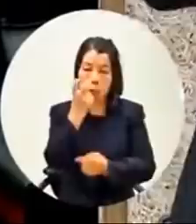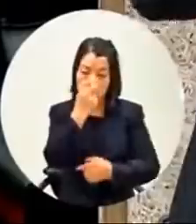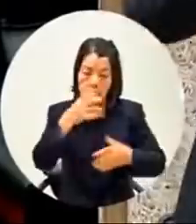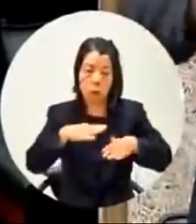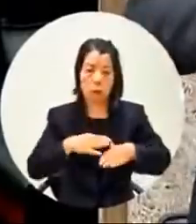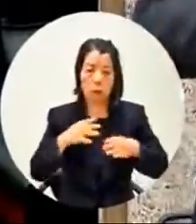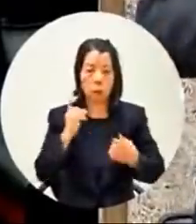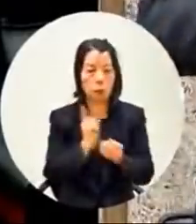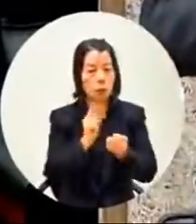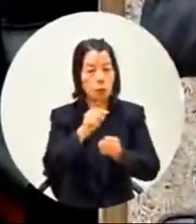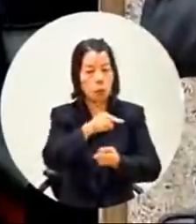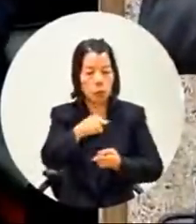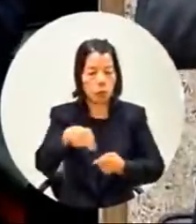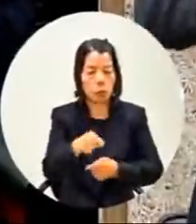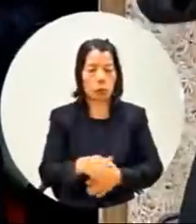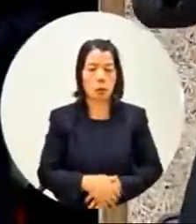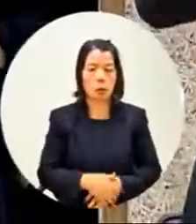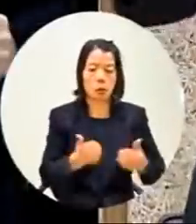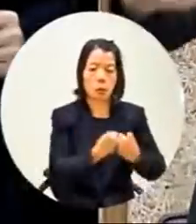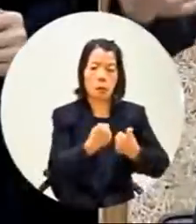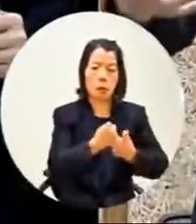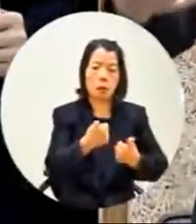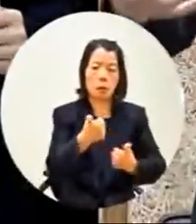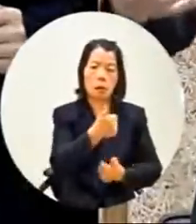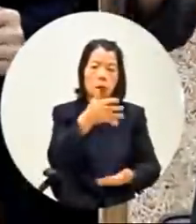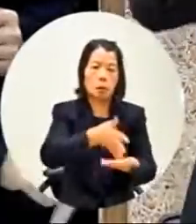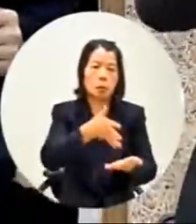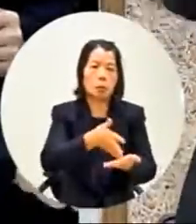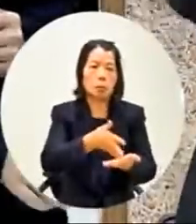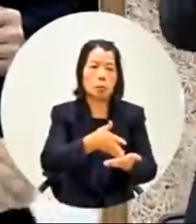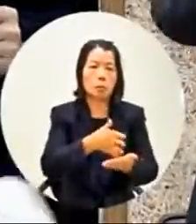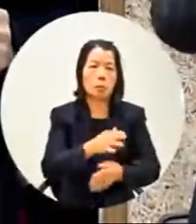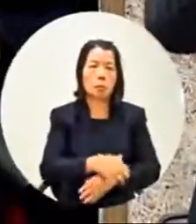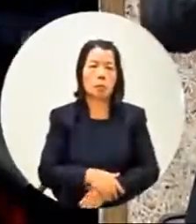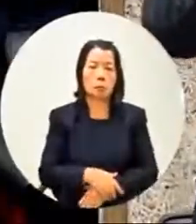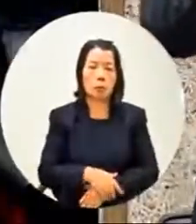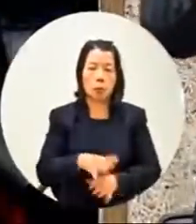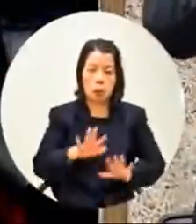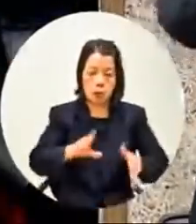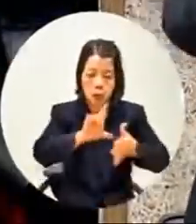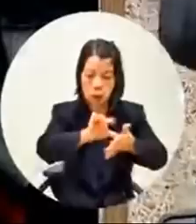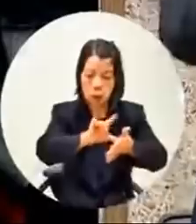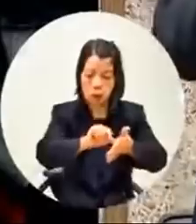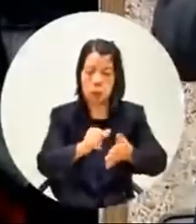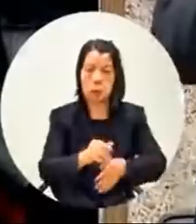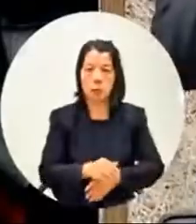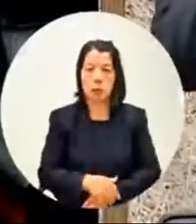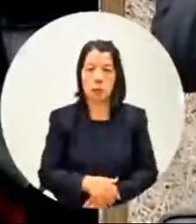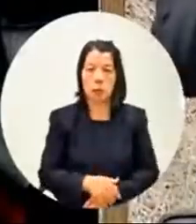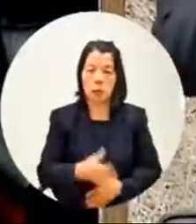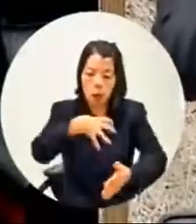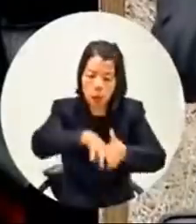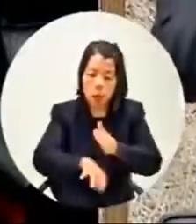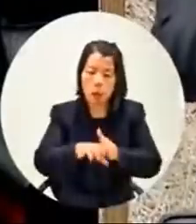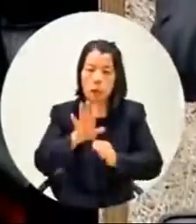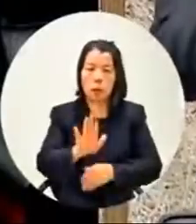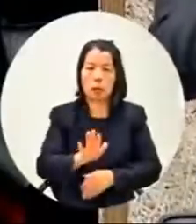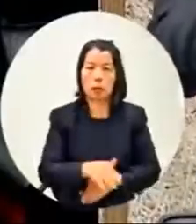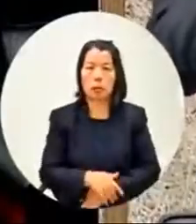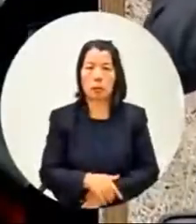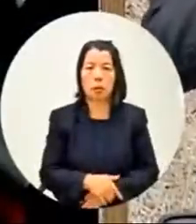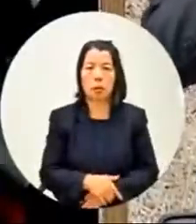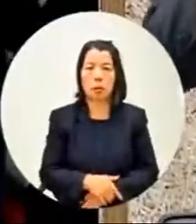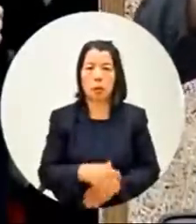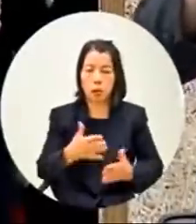这个部分就如同刚才议员在陈述这个意见，事实上在时间序的部分他还没有开政策需求评估。 所以你还认为还不